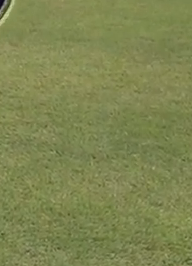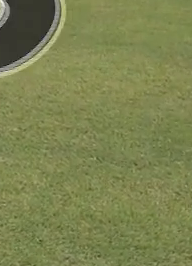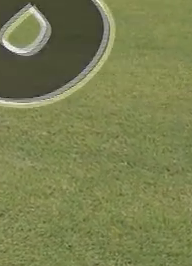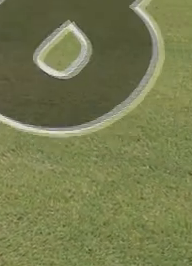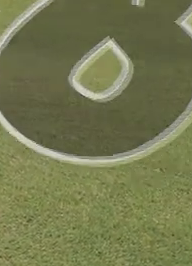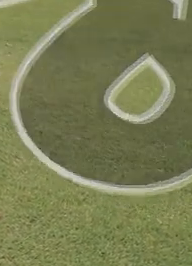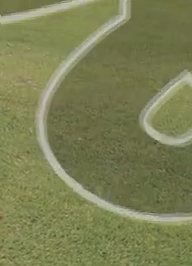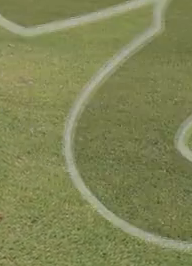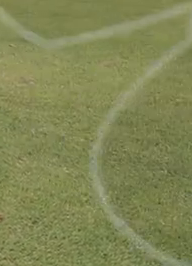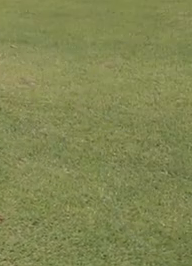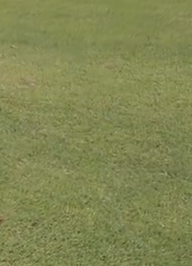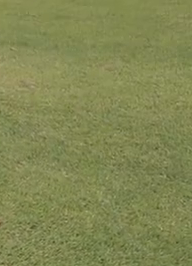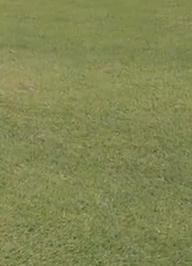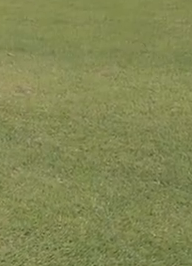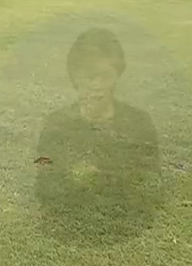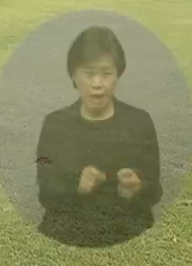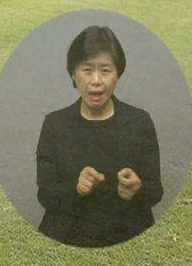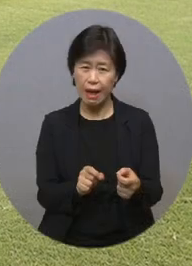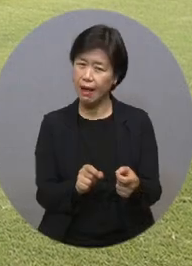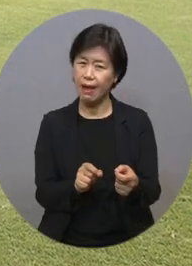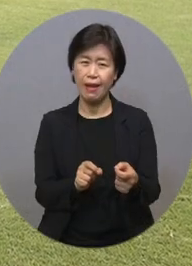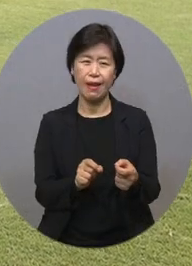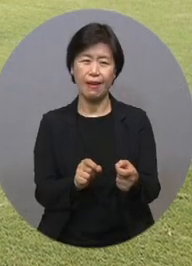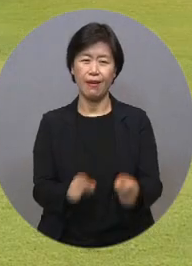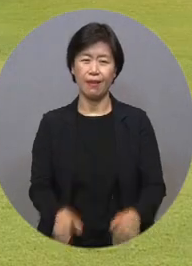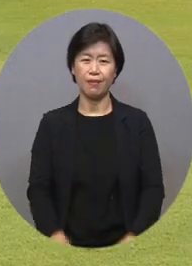아, 어떡해, 짧다. 짧다.